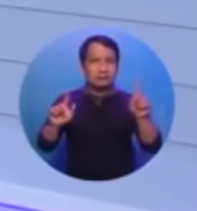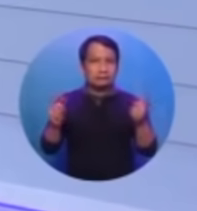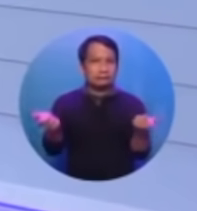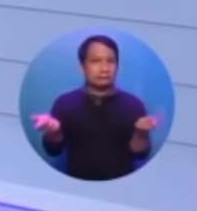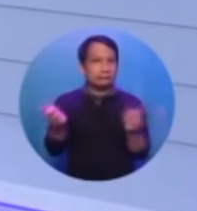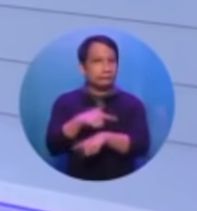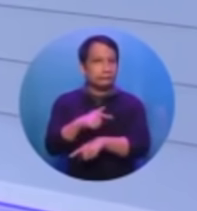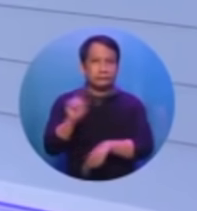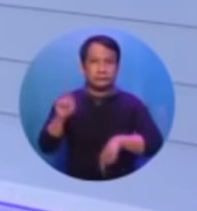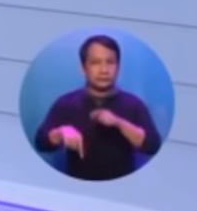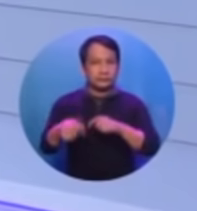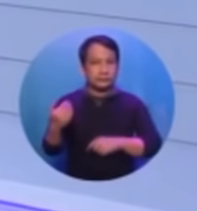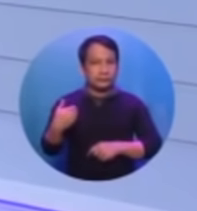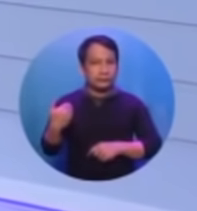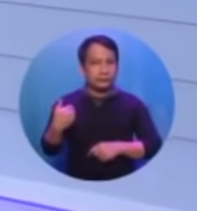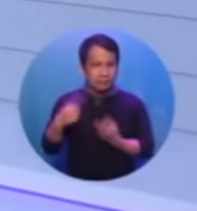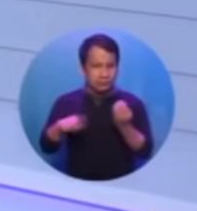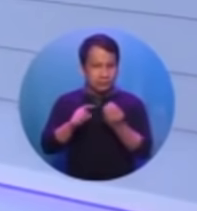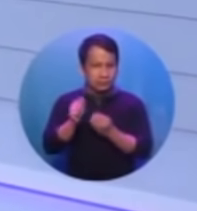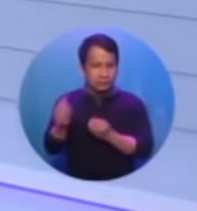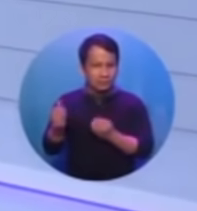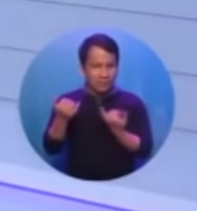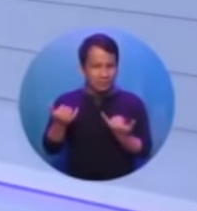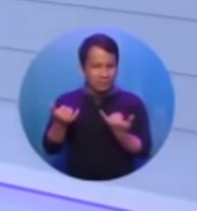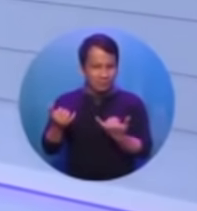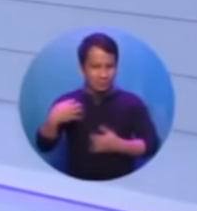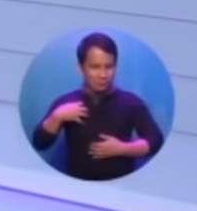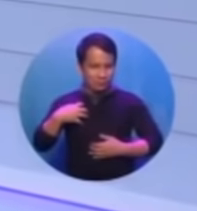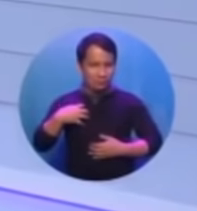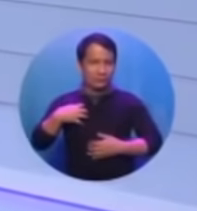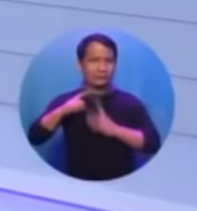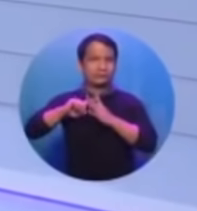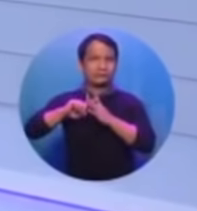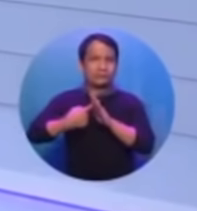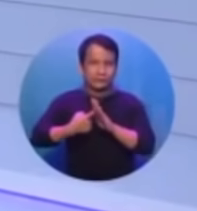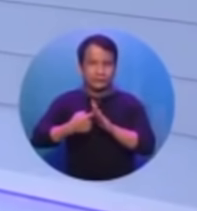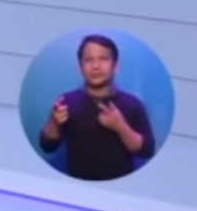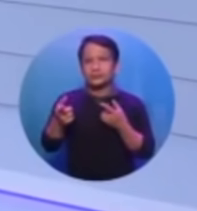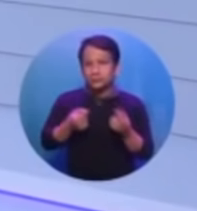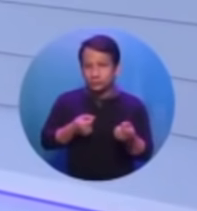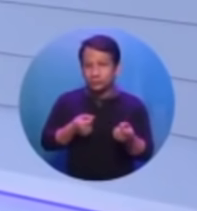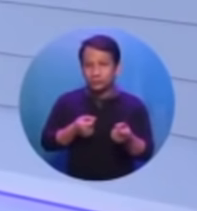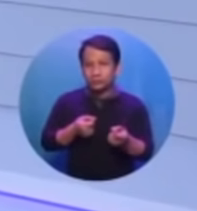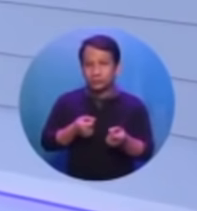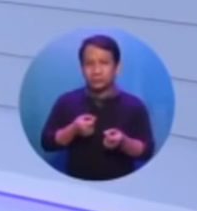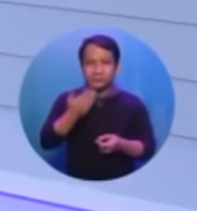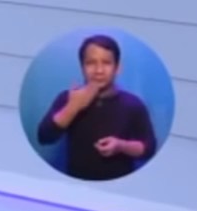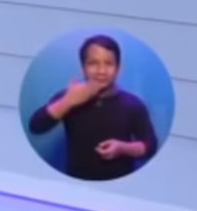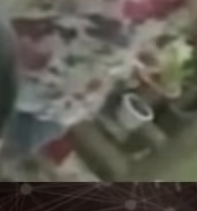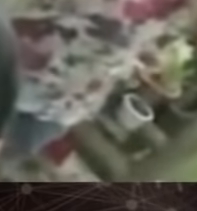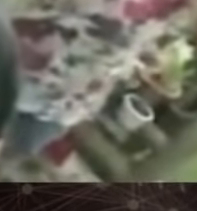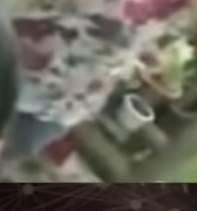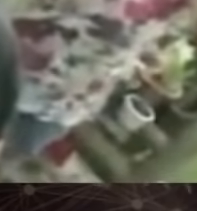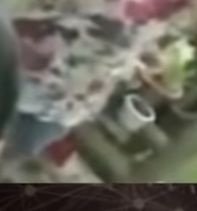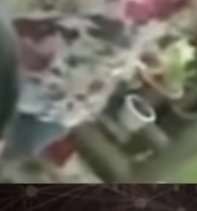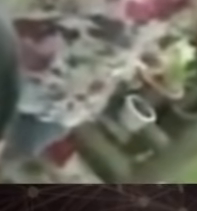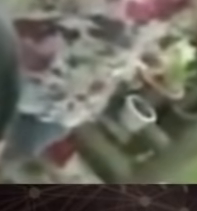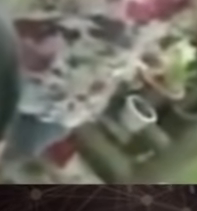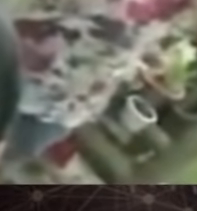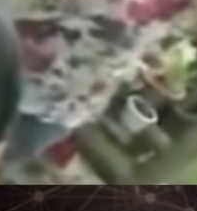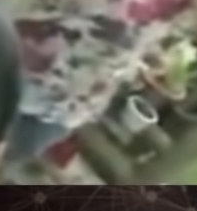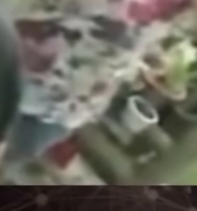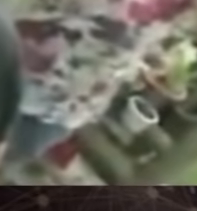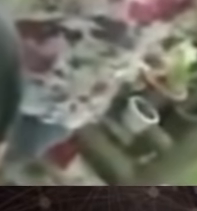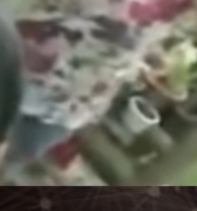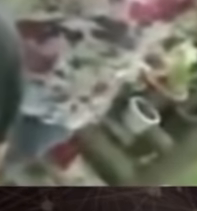and order sa ating komunidad. And yet, ito po yung pasimuno na mismong gumawa ng na krimen at sa harap po